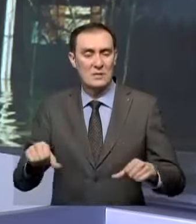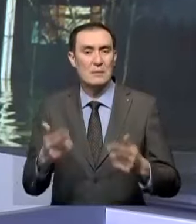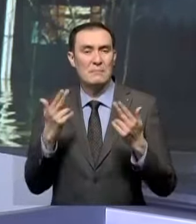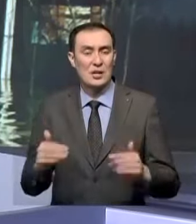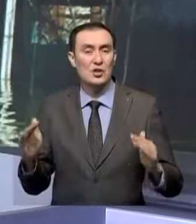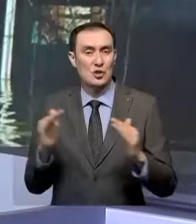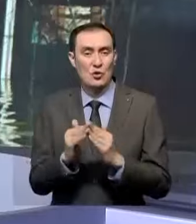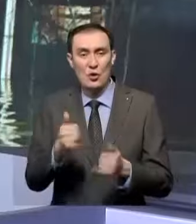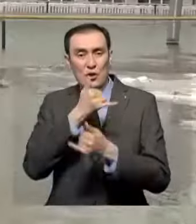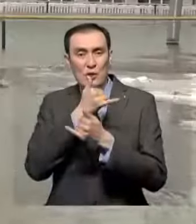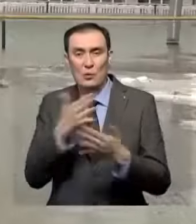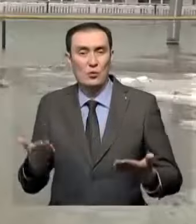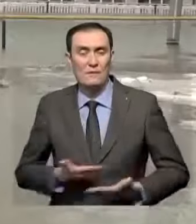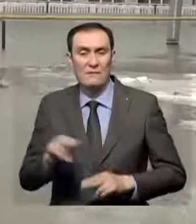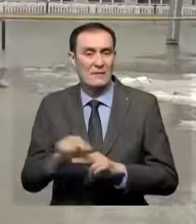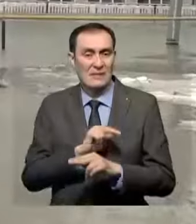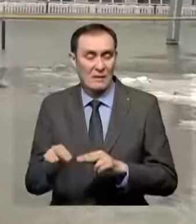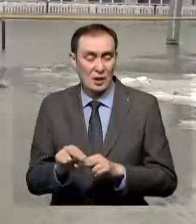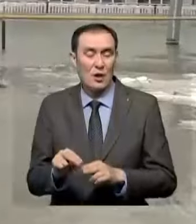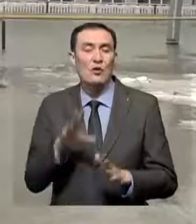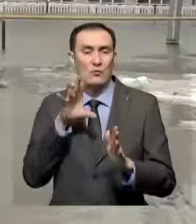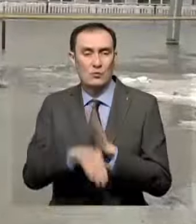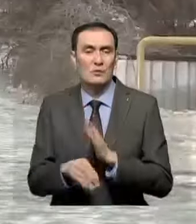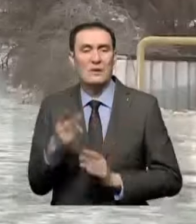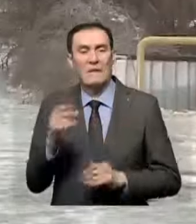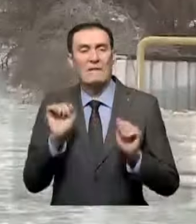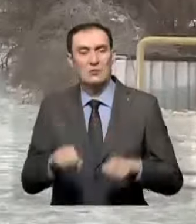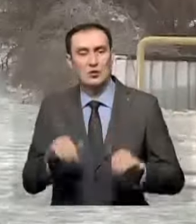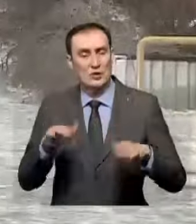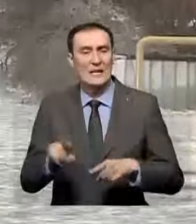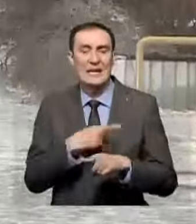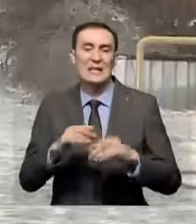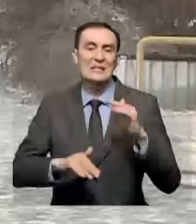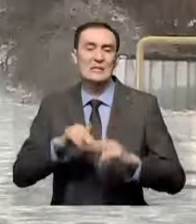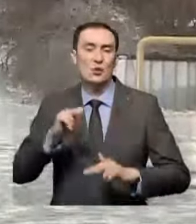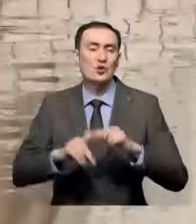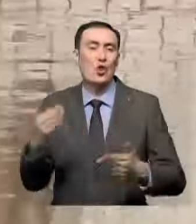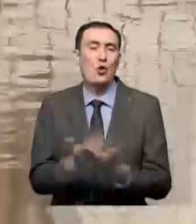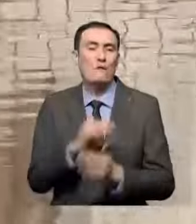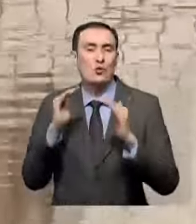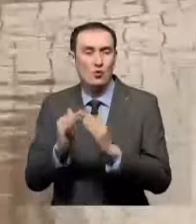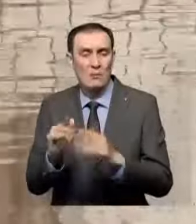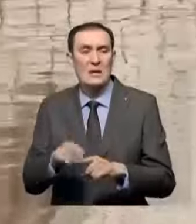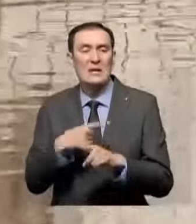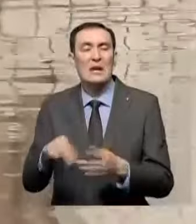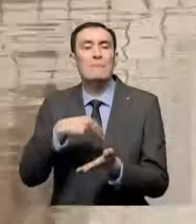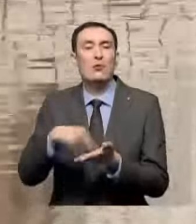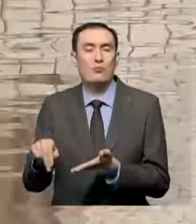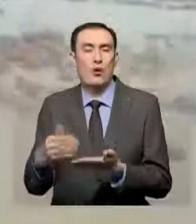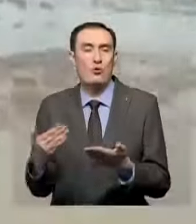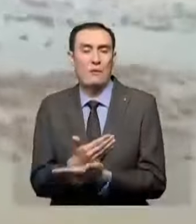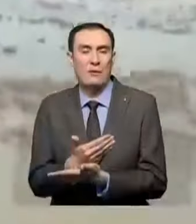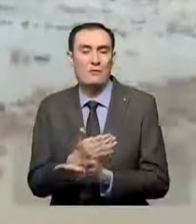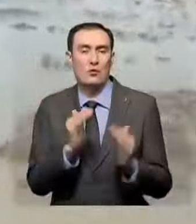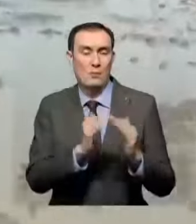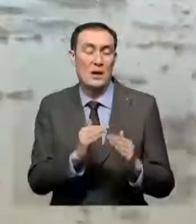признает жилье непригодным для восстановления, предусмотрено два пути решения – строительство нового дома или покупка готовой недвижимости. При